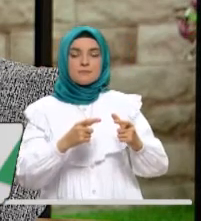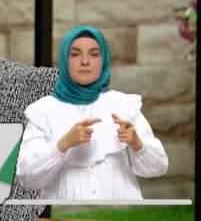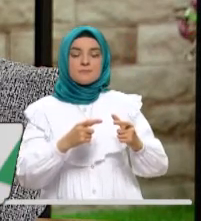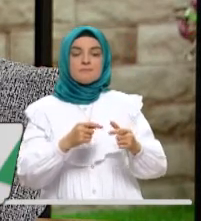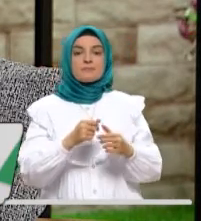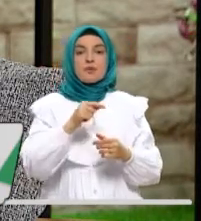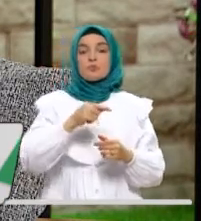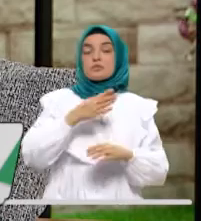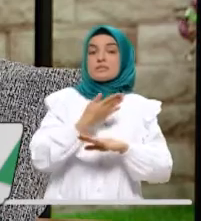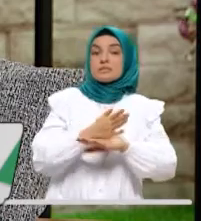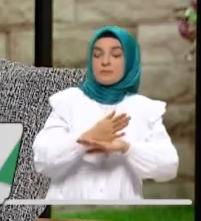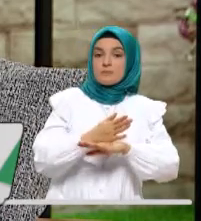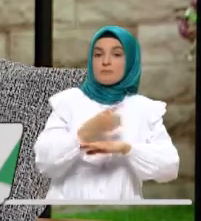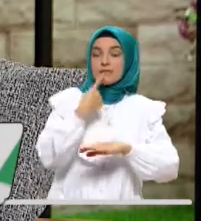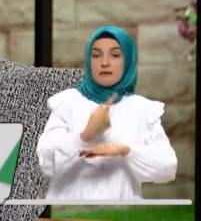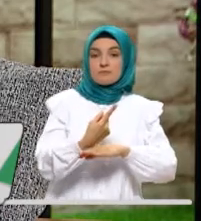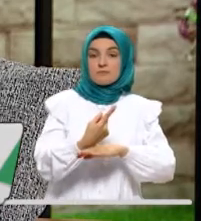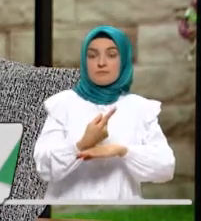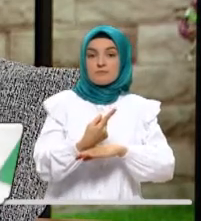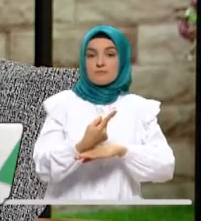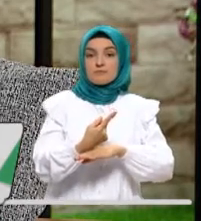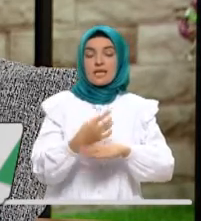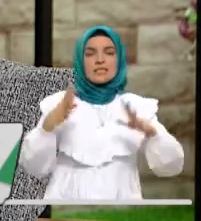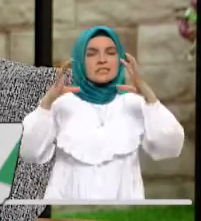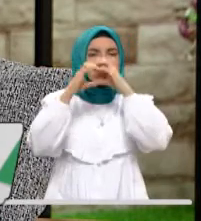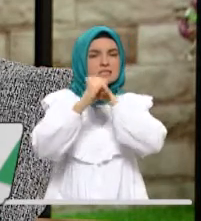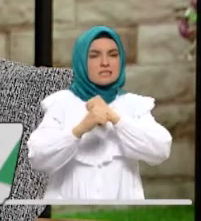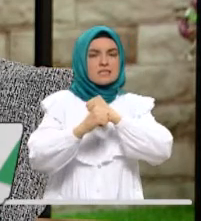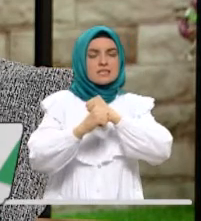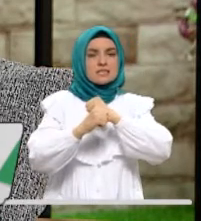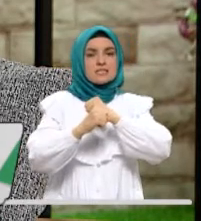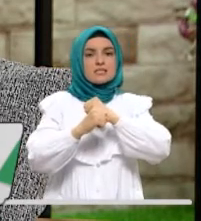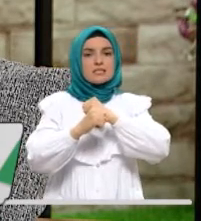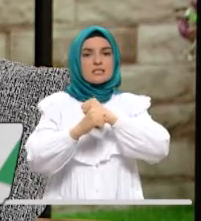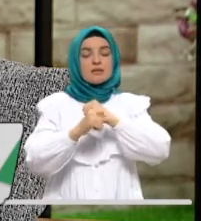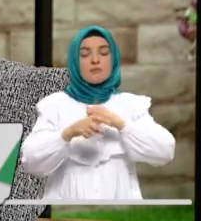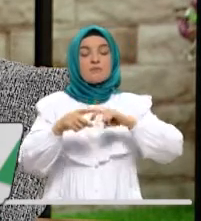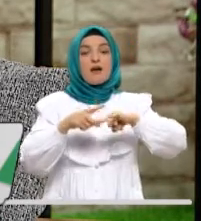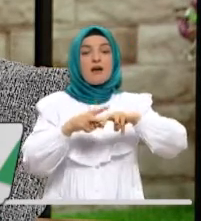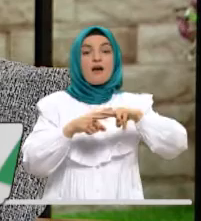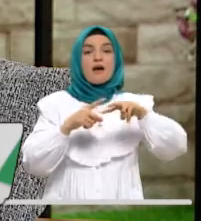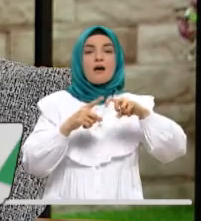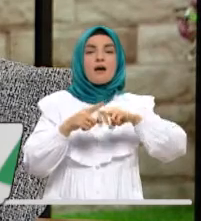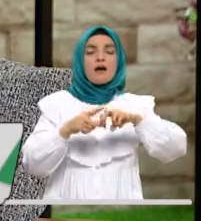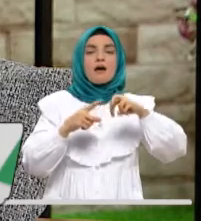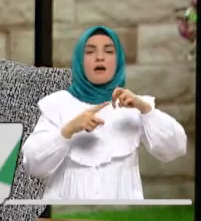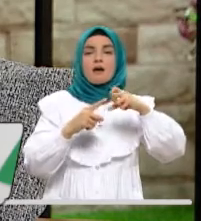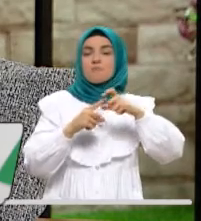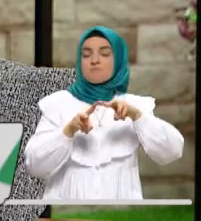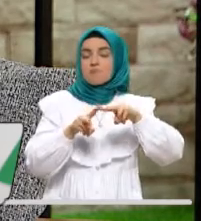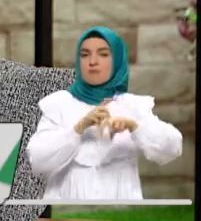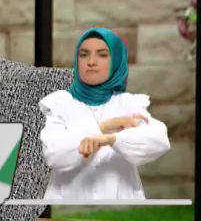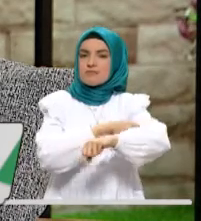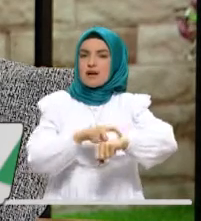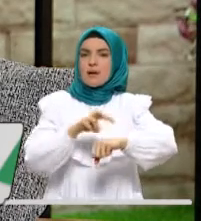Harem denmesinin sebebi de aslında gizli ve saklı şehir. Yani harem, haram. Başkasının girmesi yasak olan yer manasına